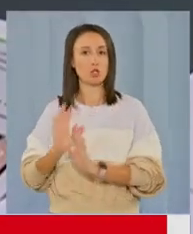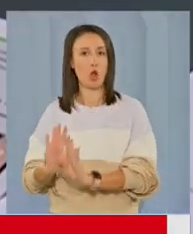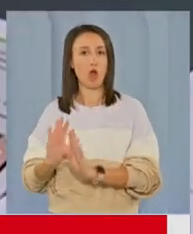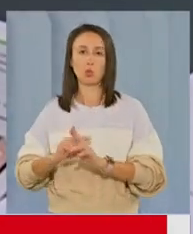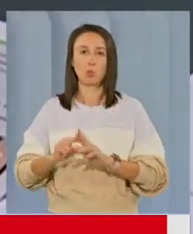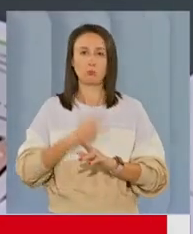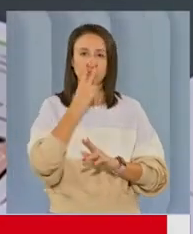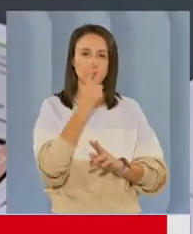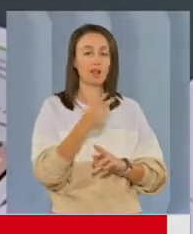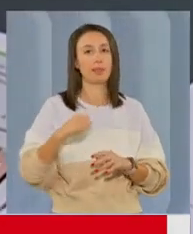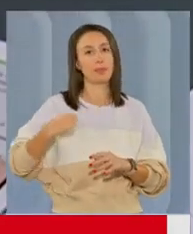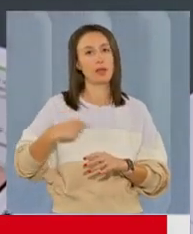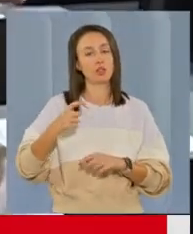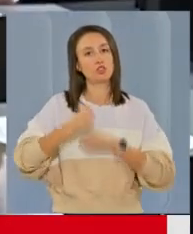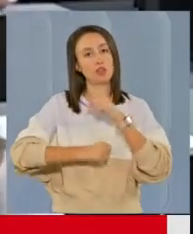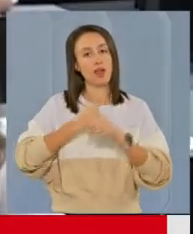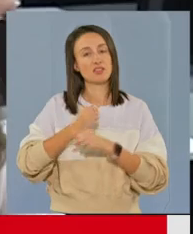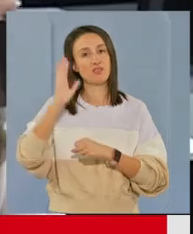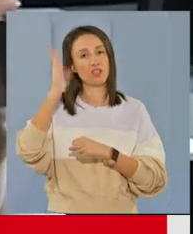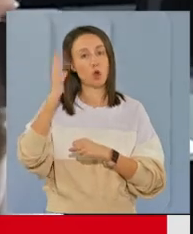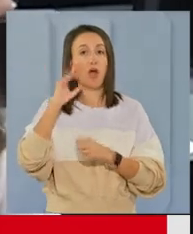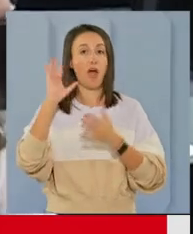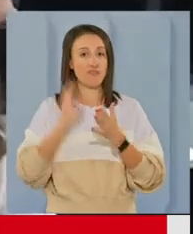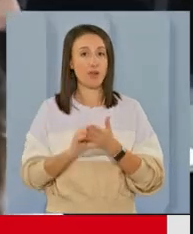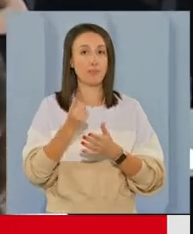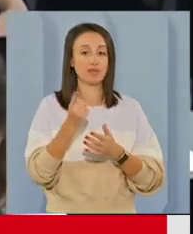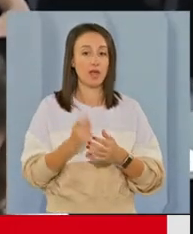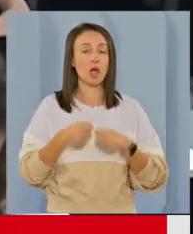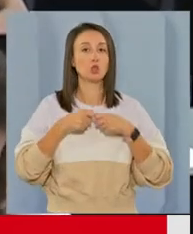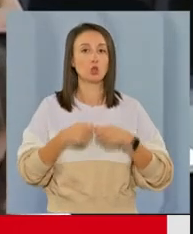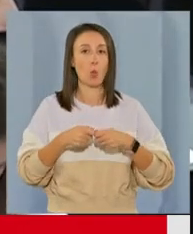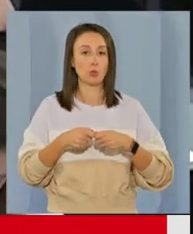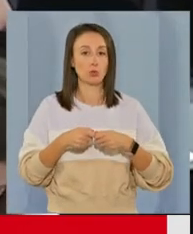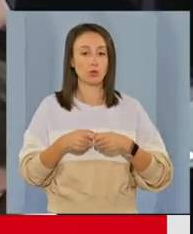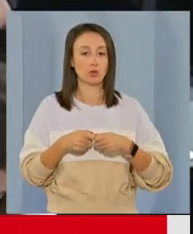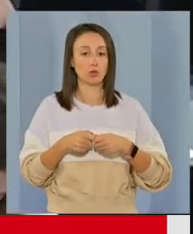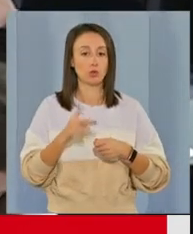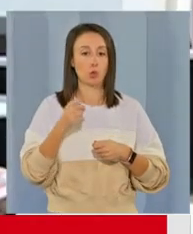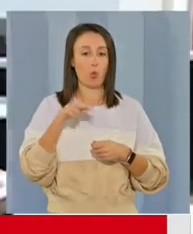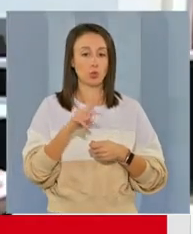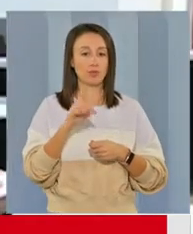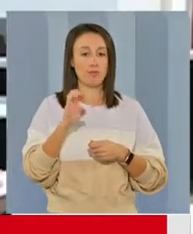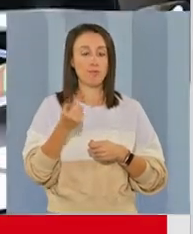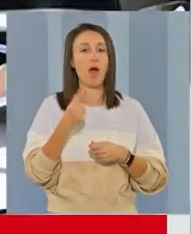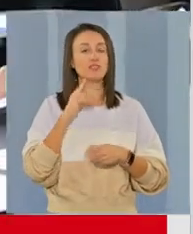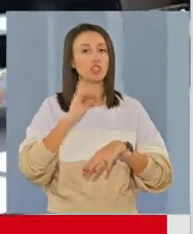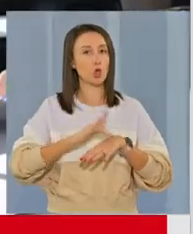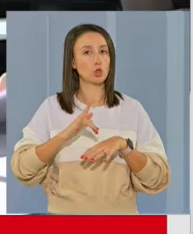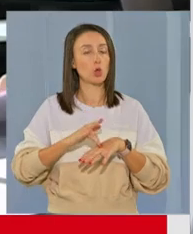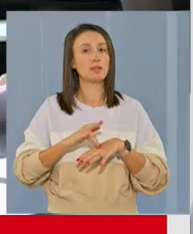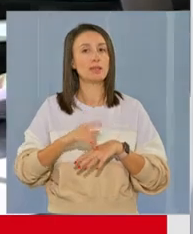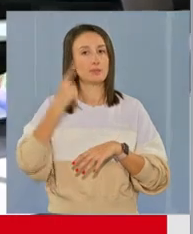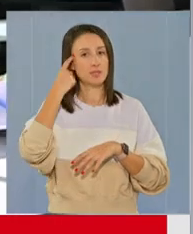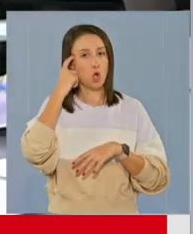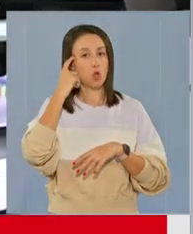se raportează tinerii din această generație la viitor, aflăm de la domnul Doru Dima, este doctor în psihologie și specialist